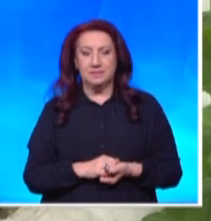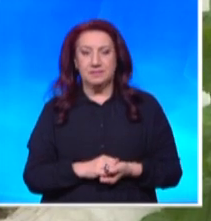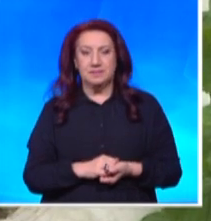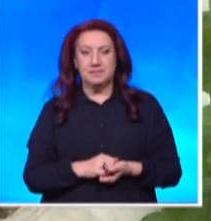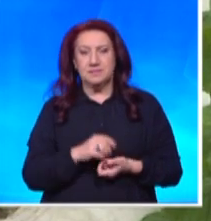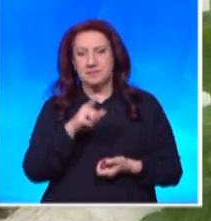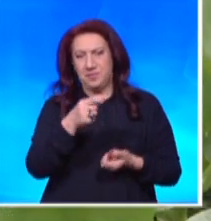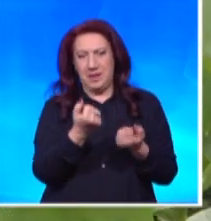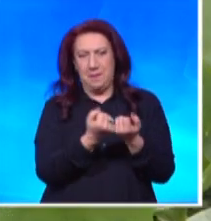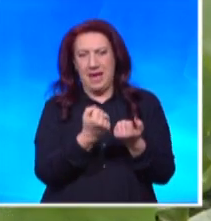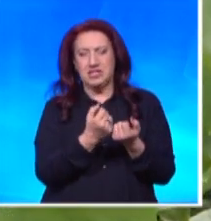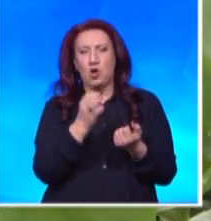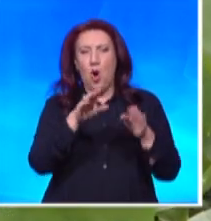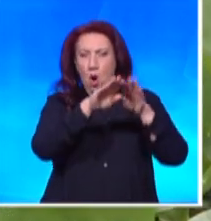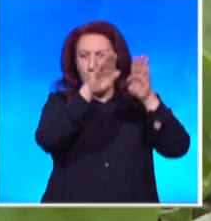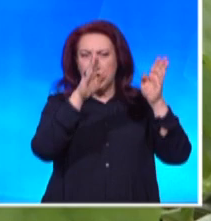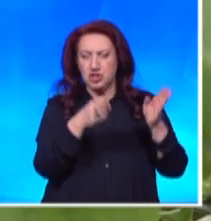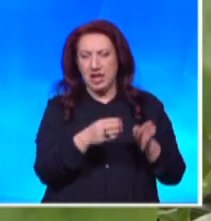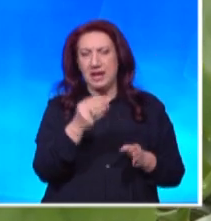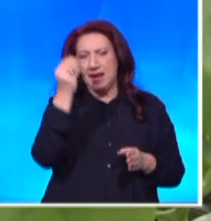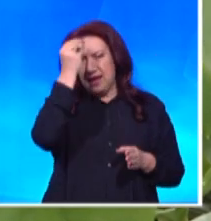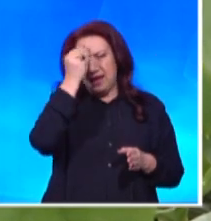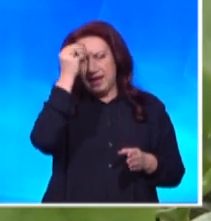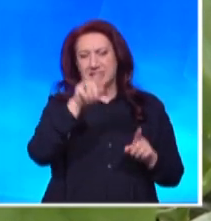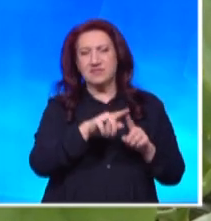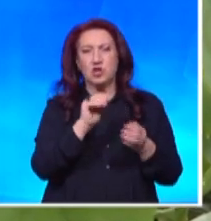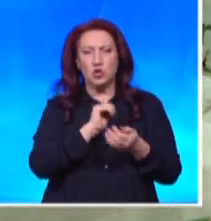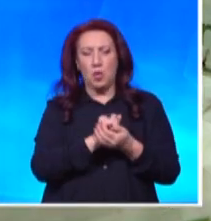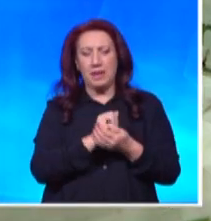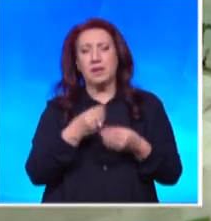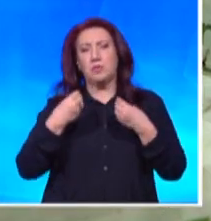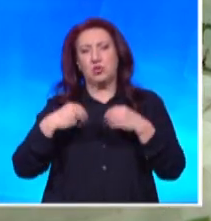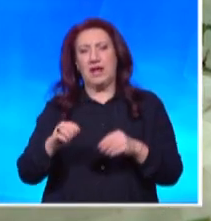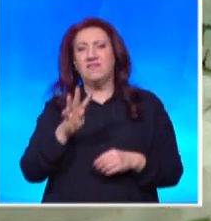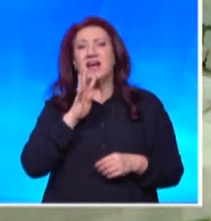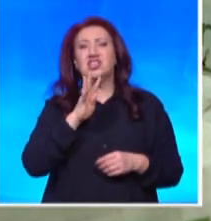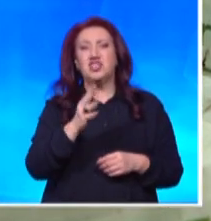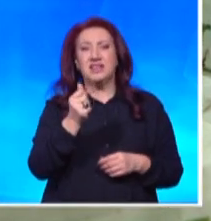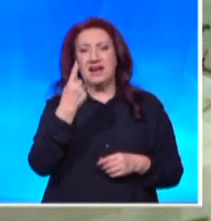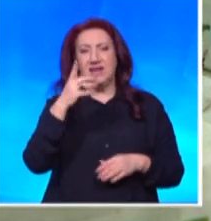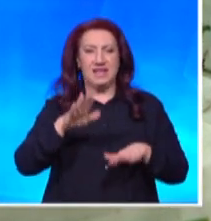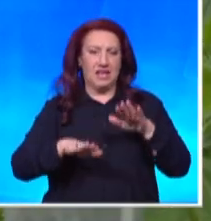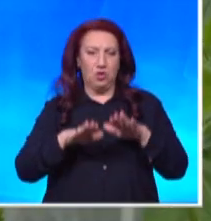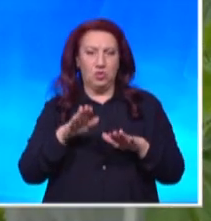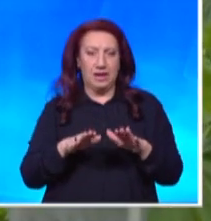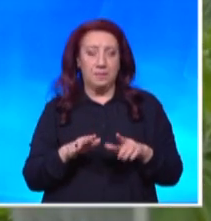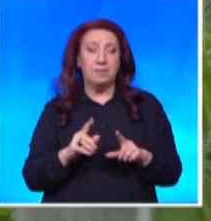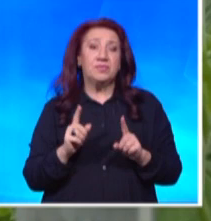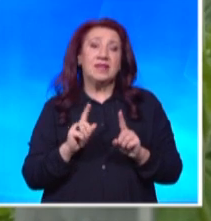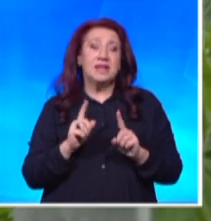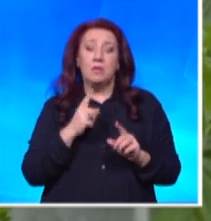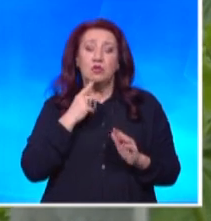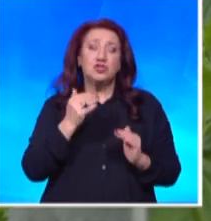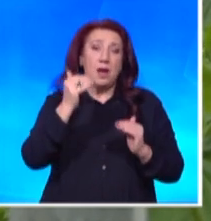тази оранжерия краставиците и доматите излизат на 4 лева за килограм. Собственикът и Тони Йорданов казва, няма как продукцията да падне